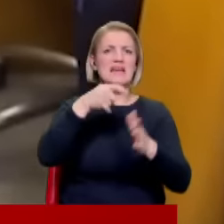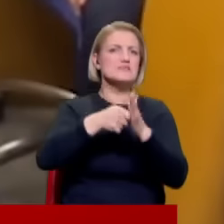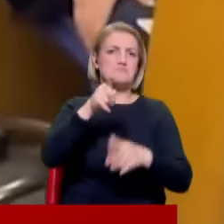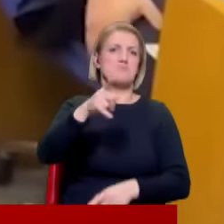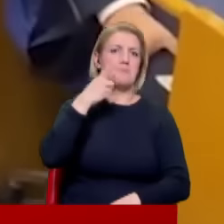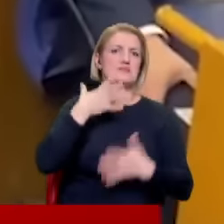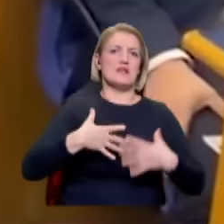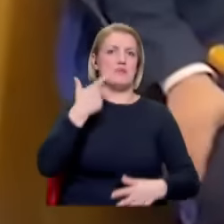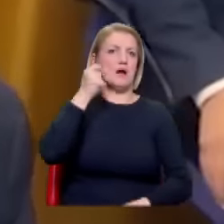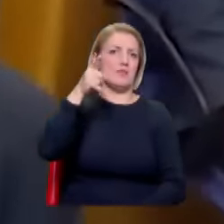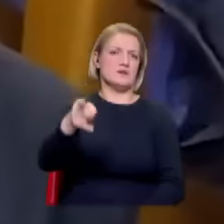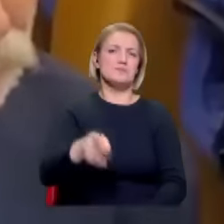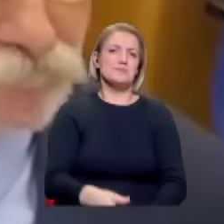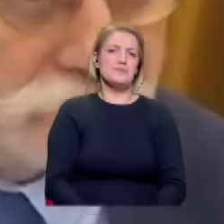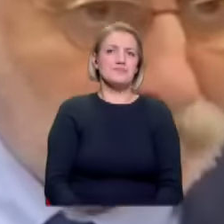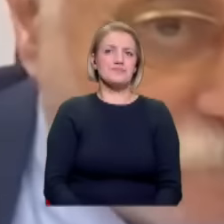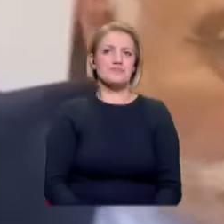isimdi.